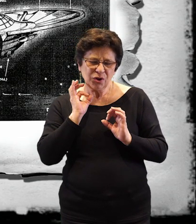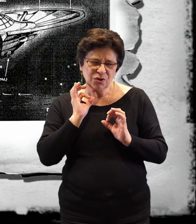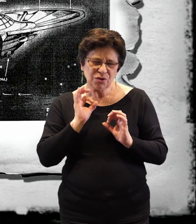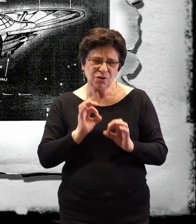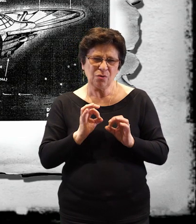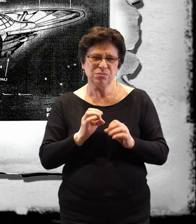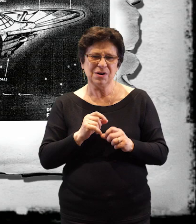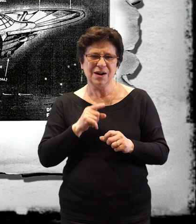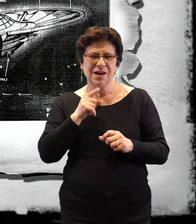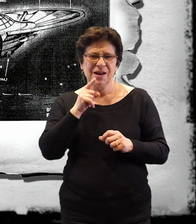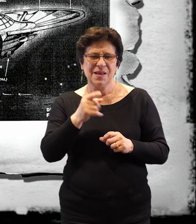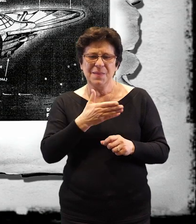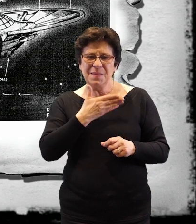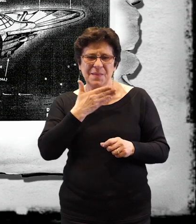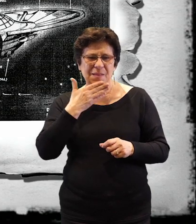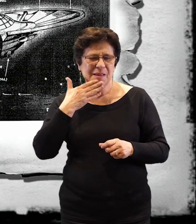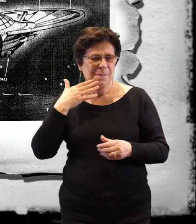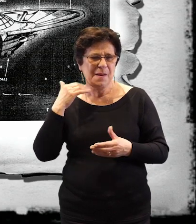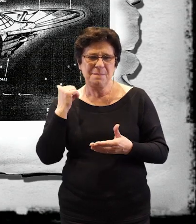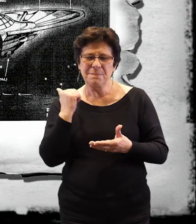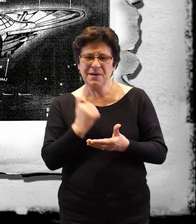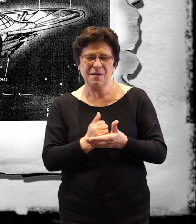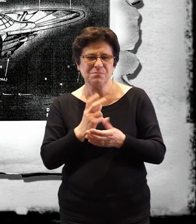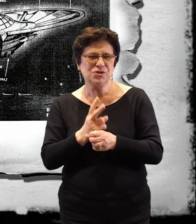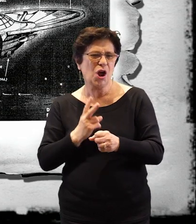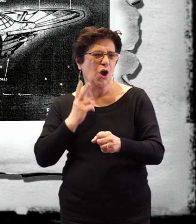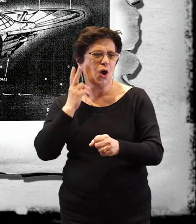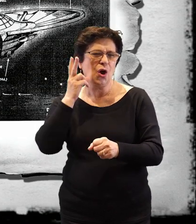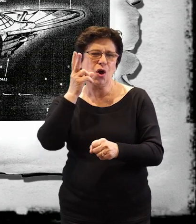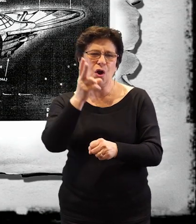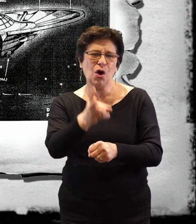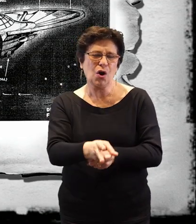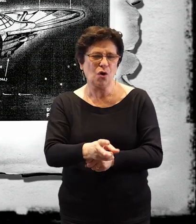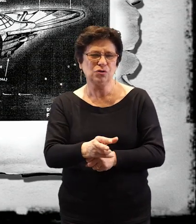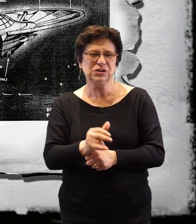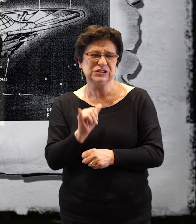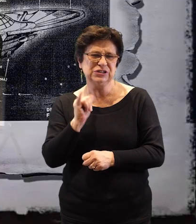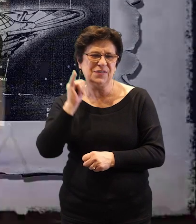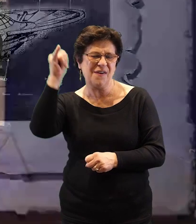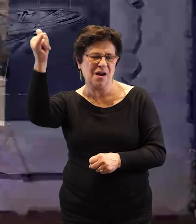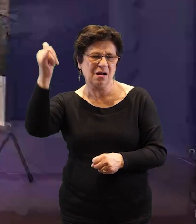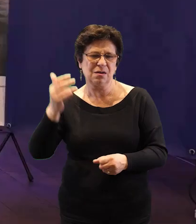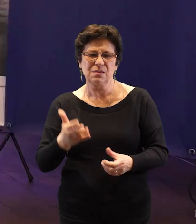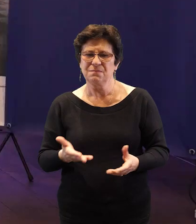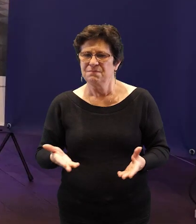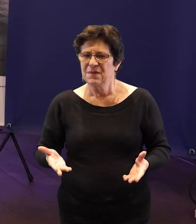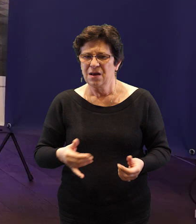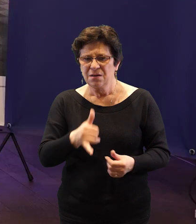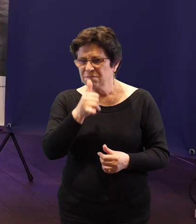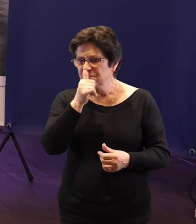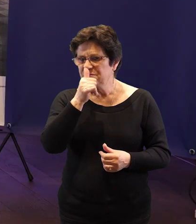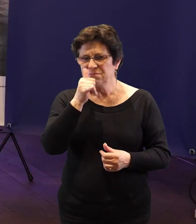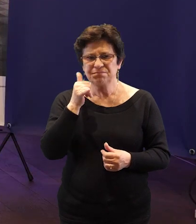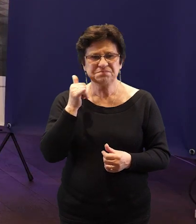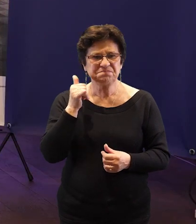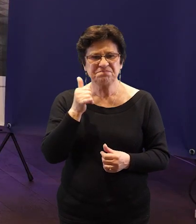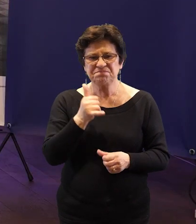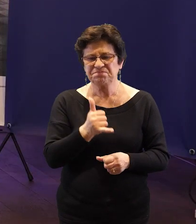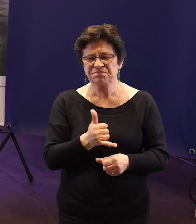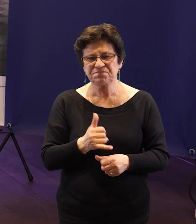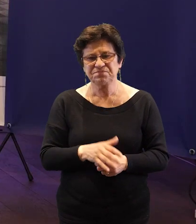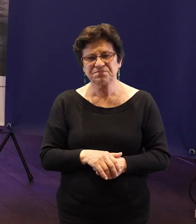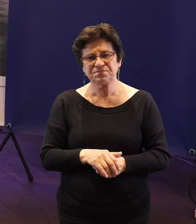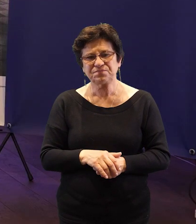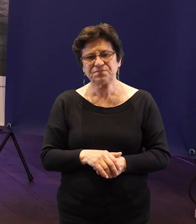nie ma prawa przekroczyć prędkości dźwięku. Jest to niemożliwe, zupełnie nierealne, żeby taka konstrukcja przekroczyła